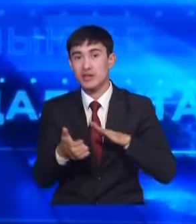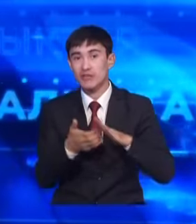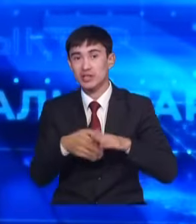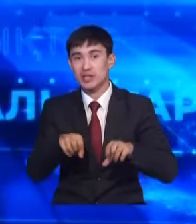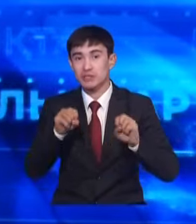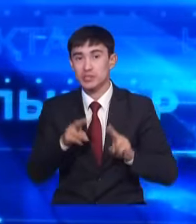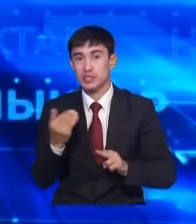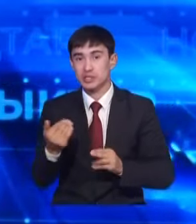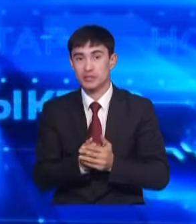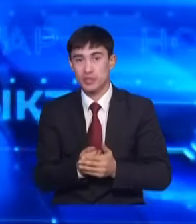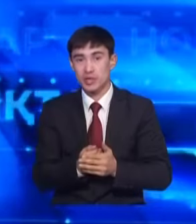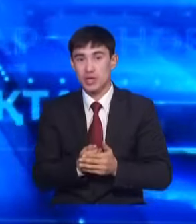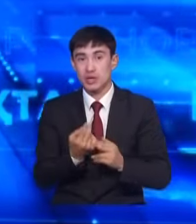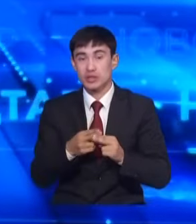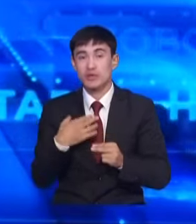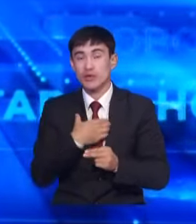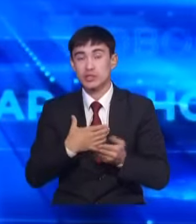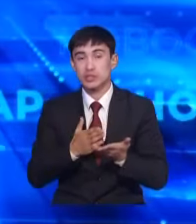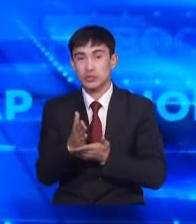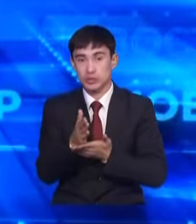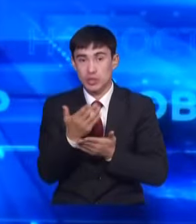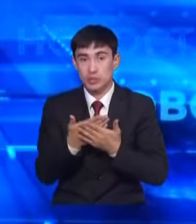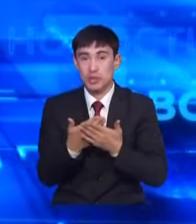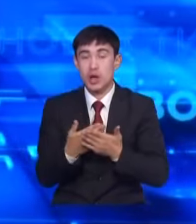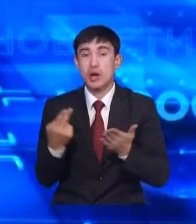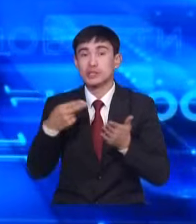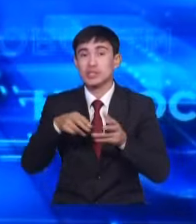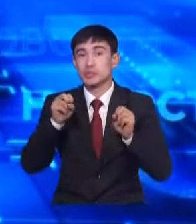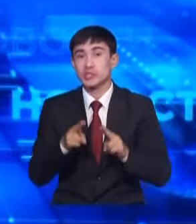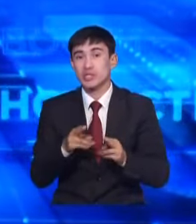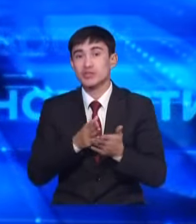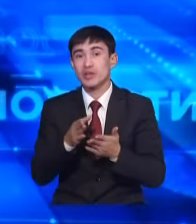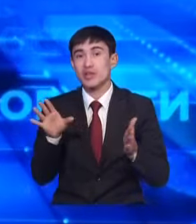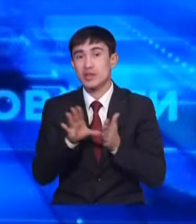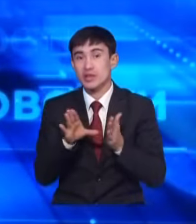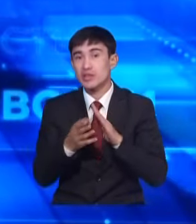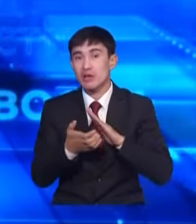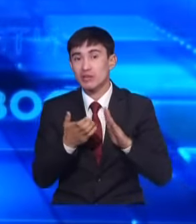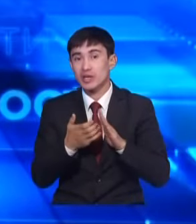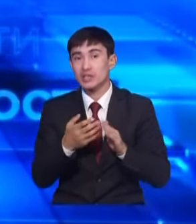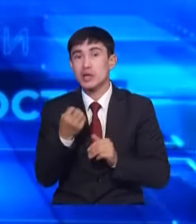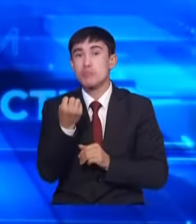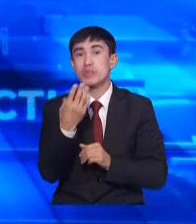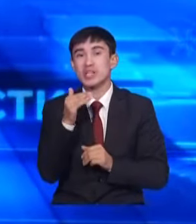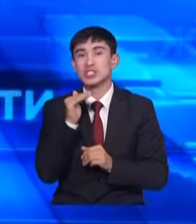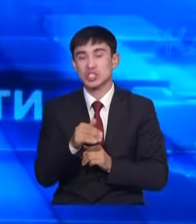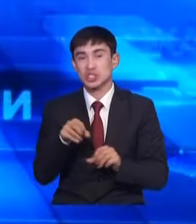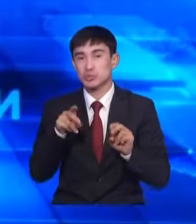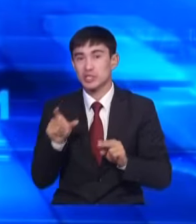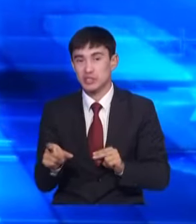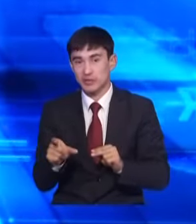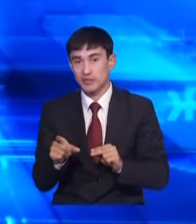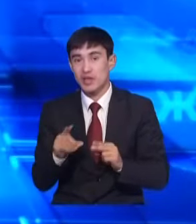квалифицирован специалистов в ряде ключевых отраслей по оценкам экспертов в сфере энергетики не хватает порядка 15.000